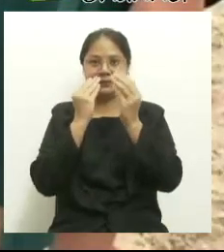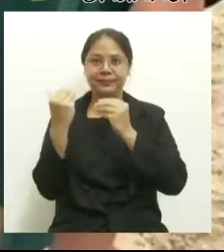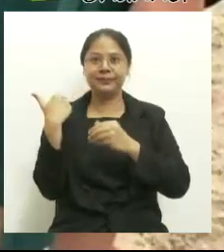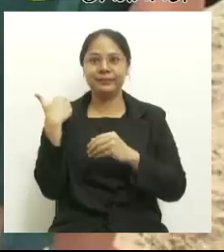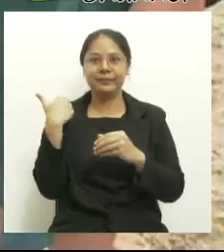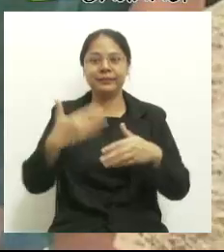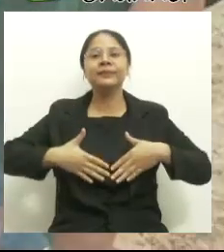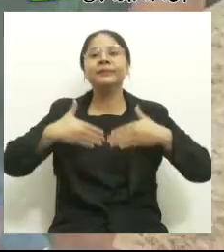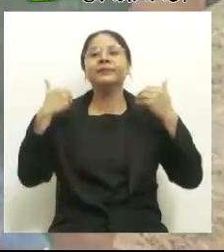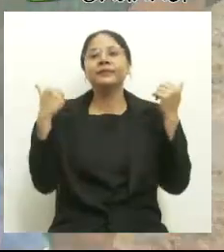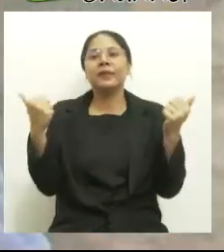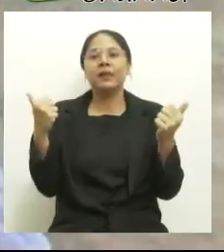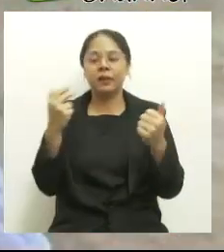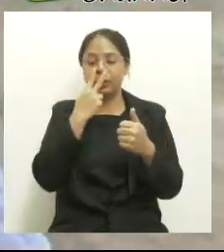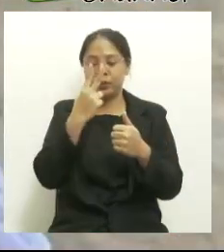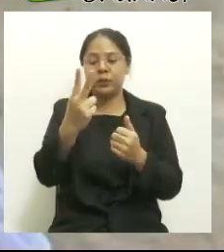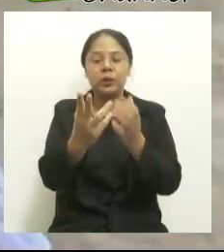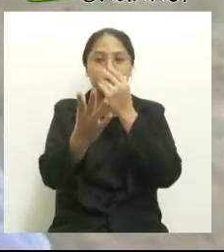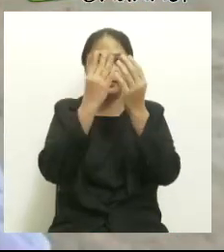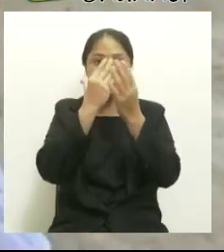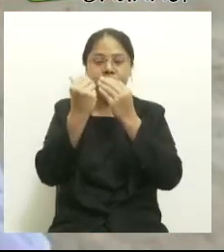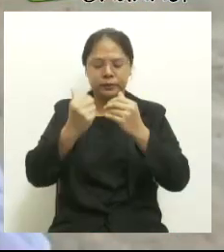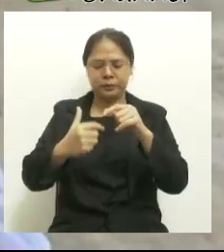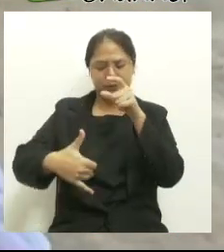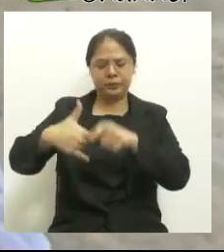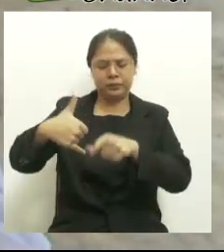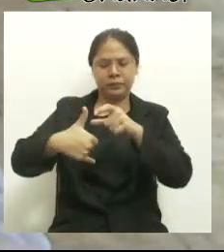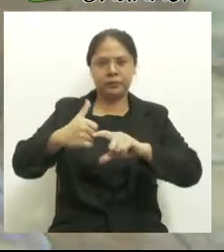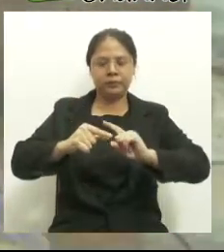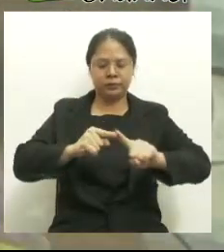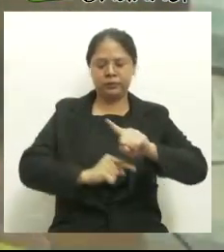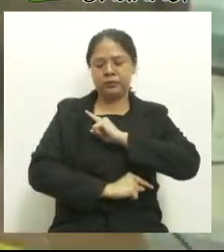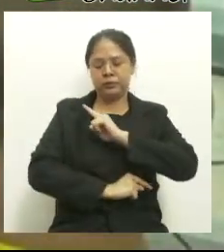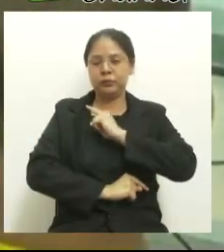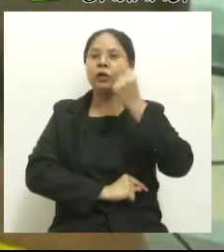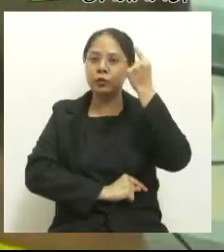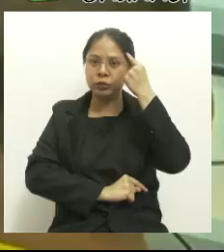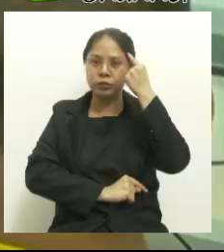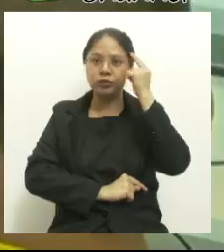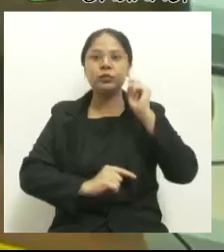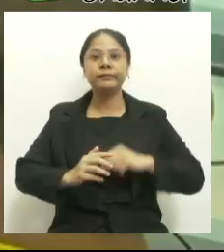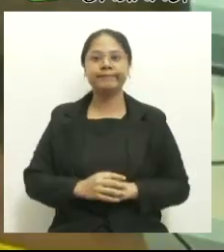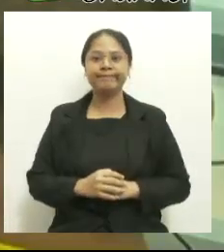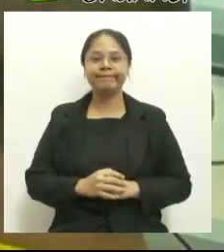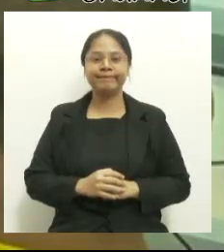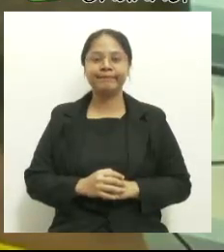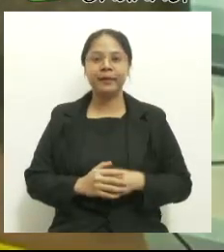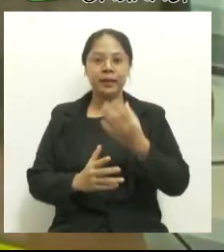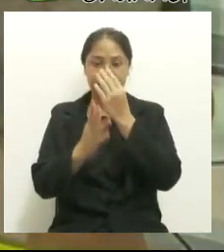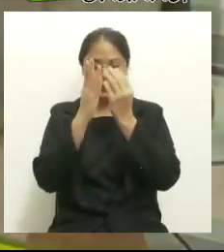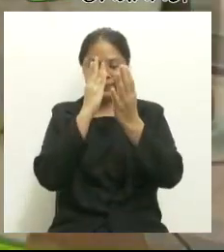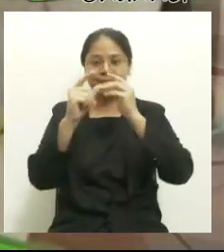ความสุขมีส่วนร่วมในการเรียนรู้มีวินัยและความรับผิดชอบต่อตนเองมากขึ้นและมีทัศนคติเชิงบวกต่อการเรีย